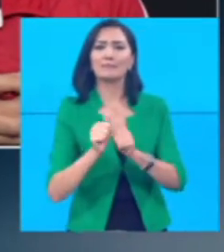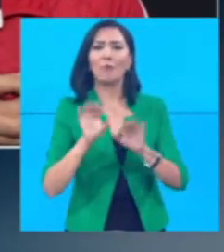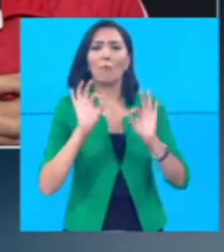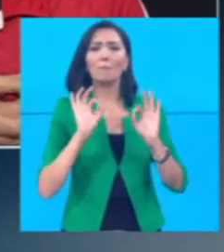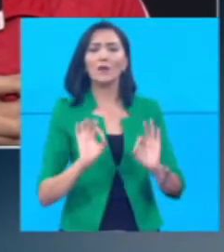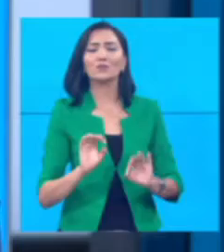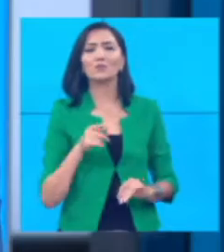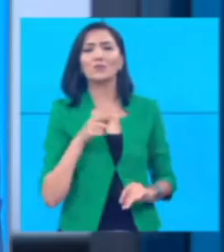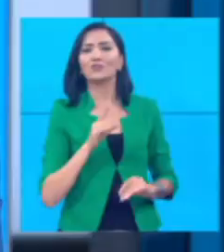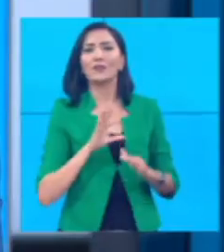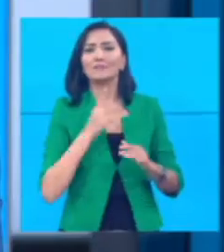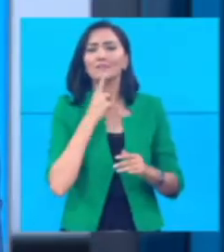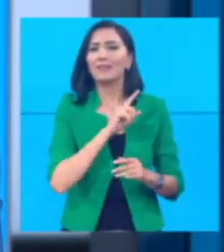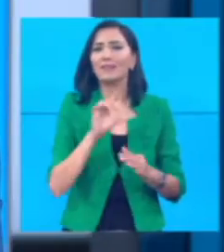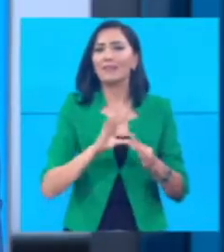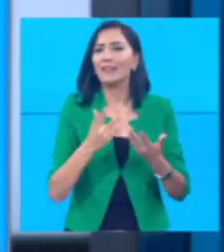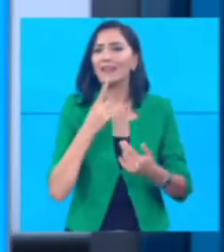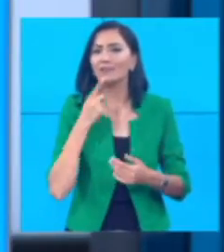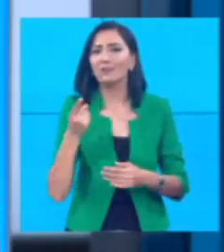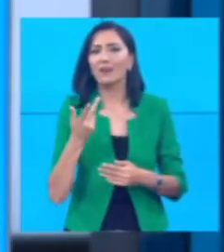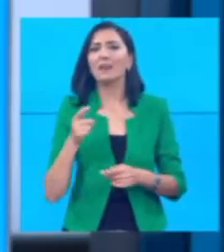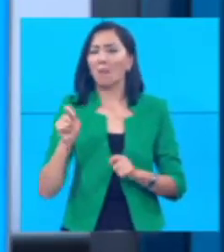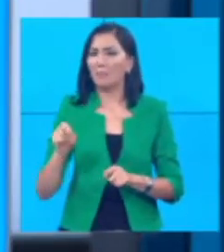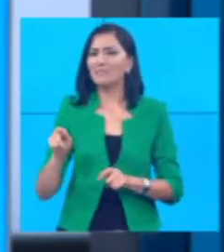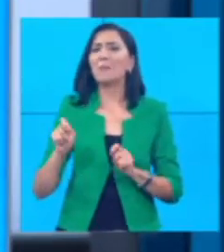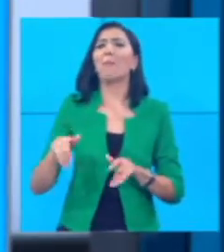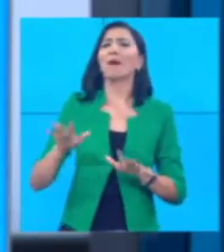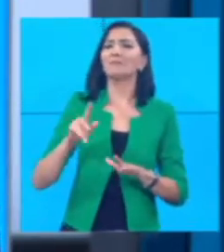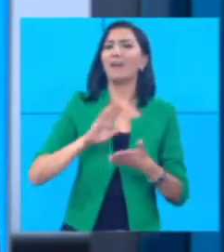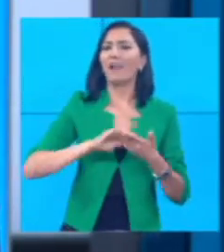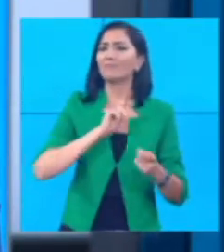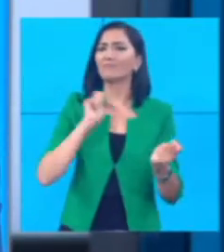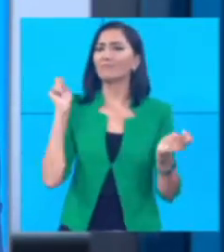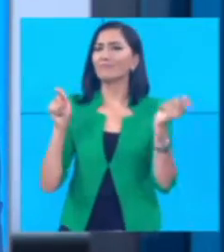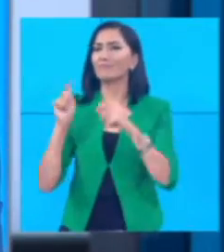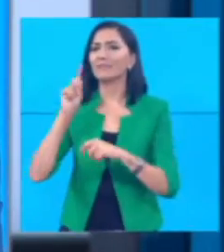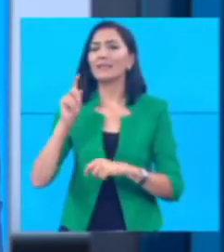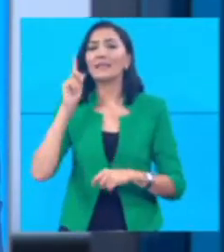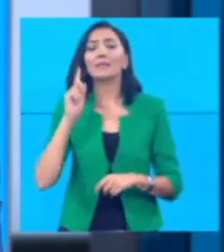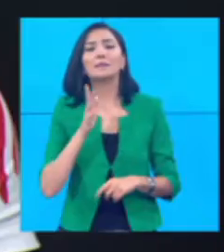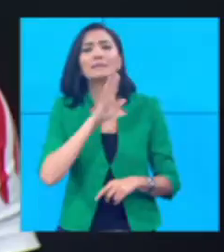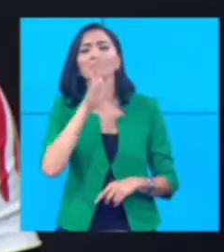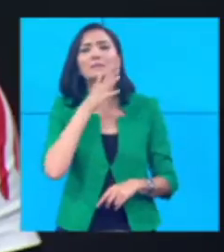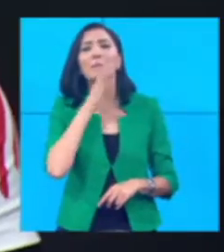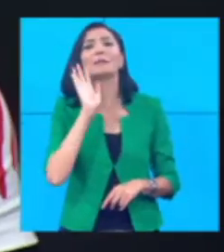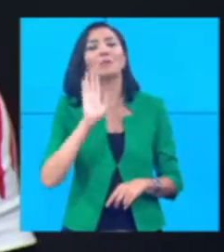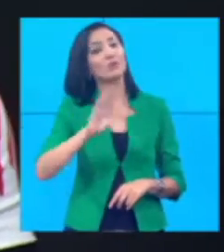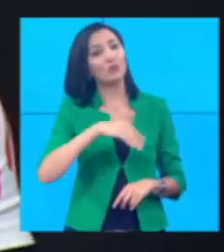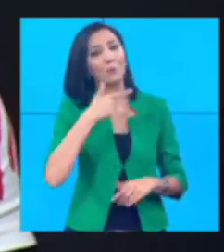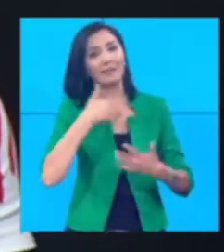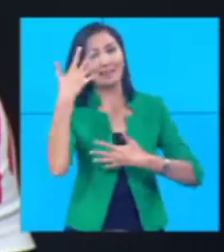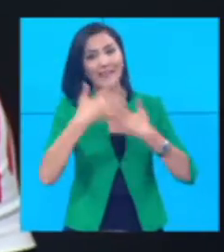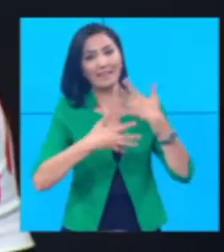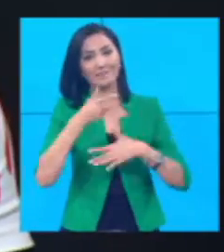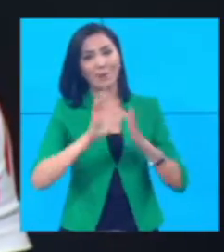spora başlayınca neler söylediler? Seni motive mi ettiler? Yapabilir misin? Yapamaz mısın? İlk başta kimse bilmiyordu. Sonra